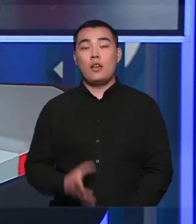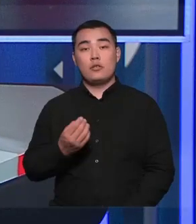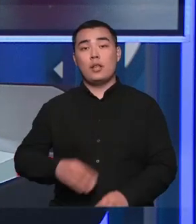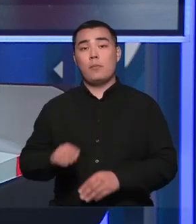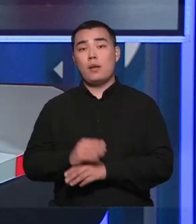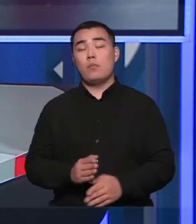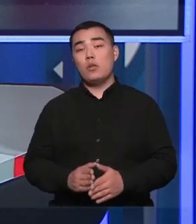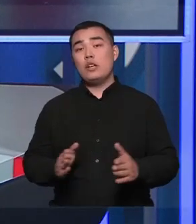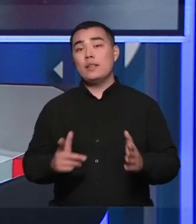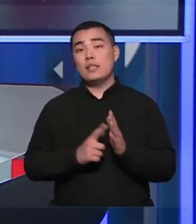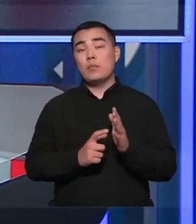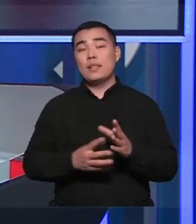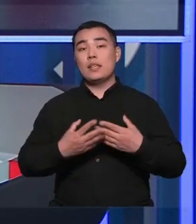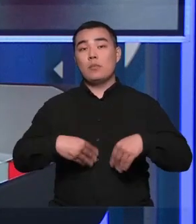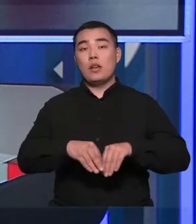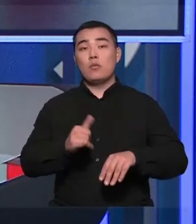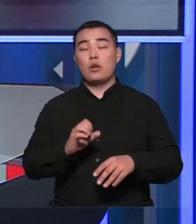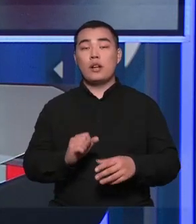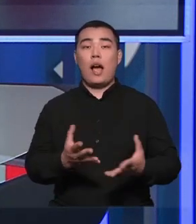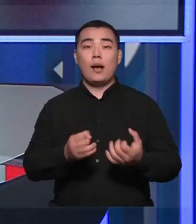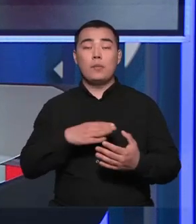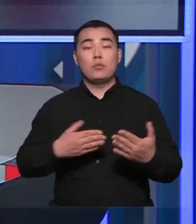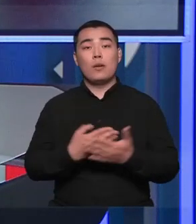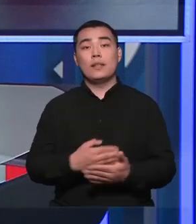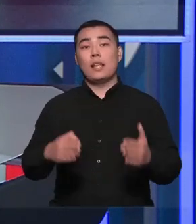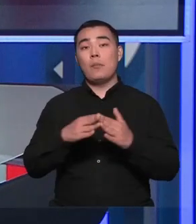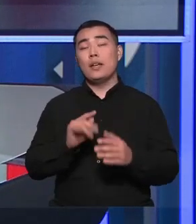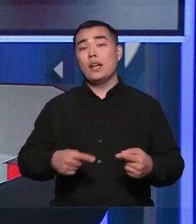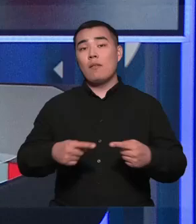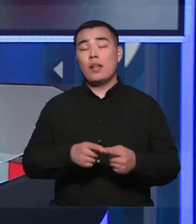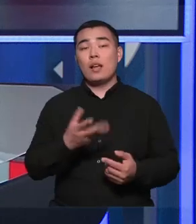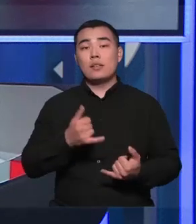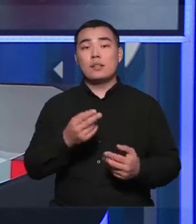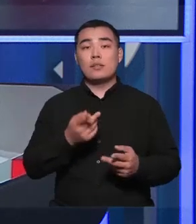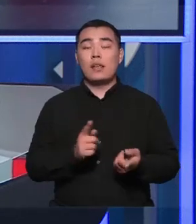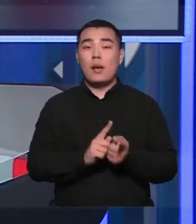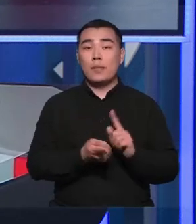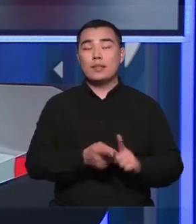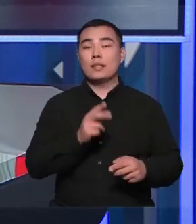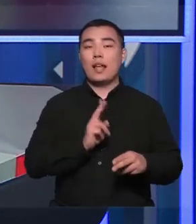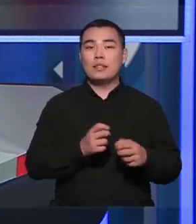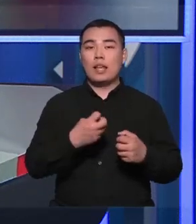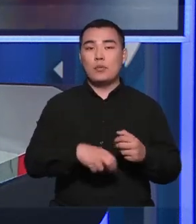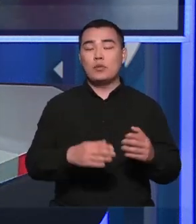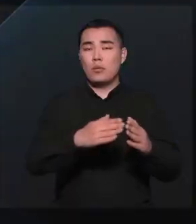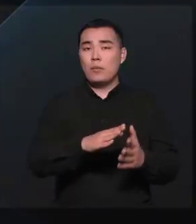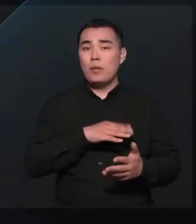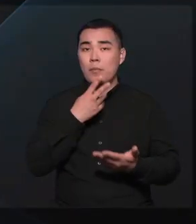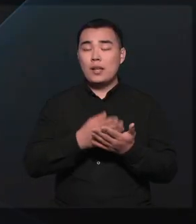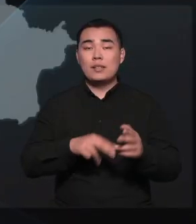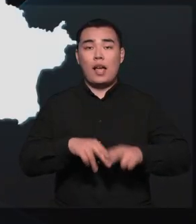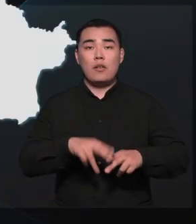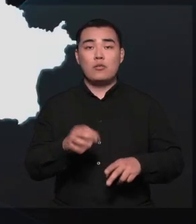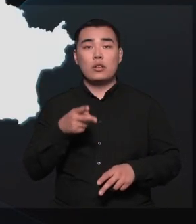Между тем, больше 700 семей уже получили новые дома и квартиры взамен разрушенного жилья. В регионах продолжается строительство еще